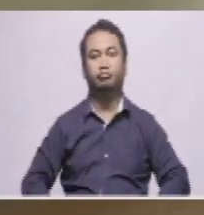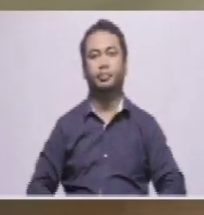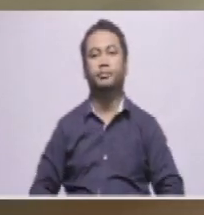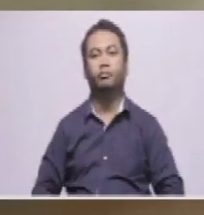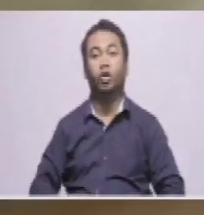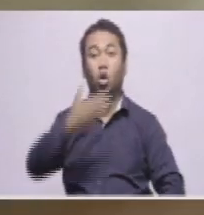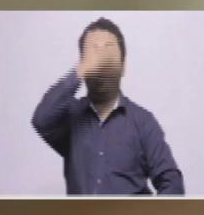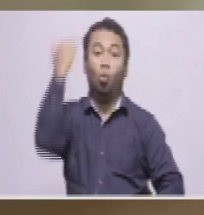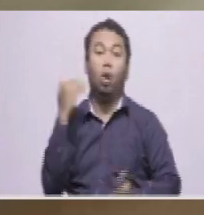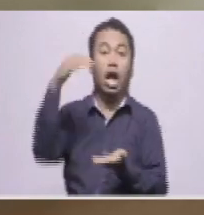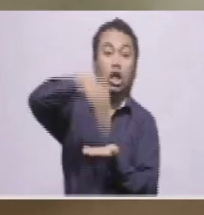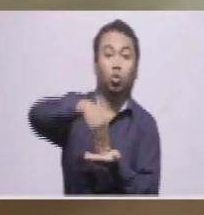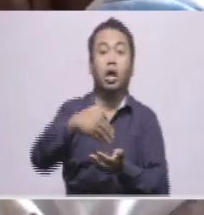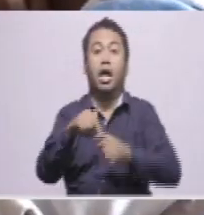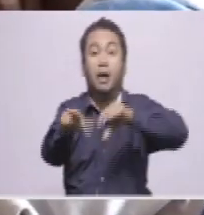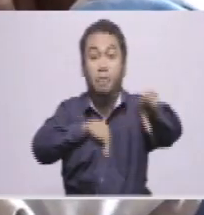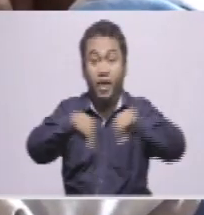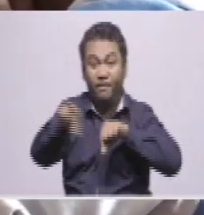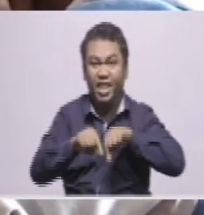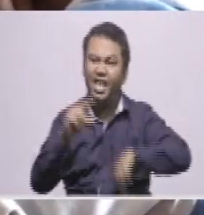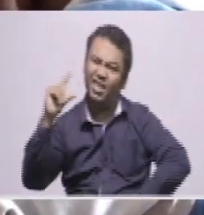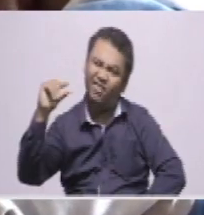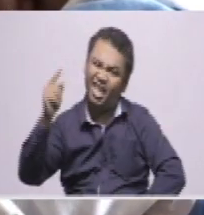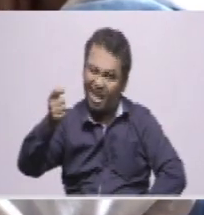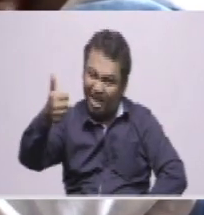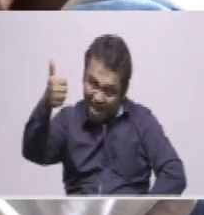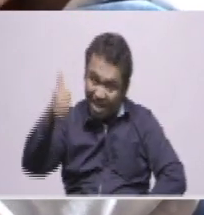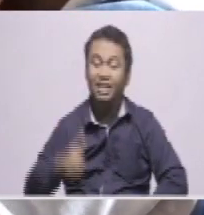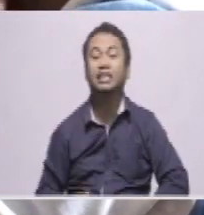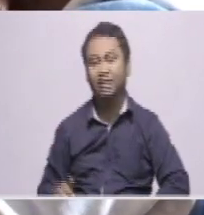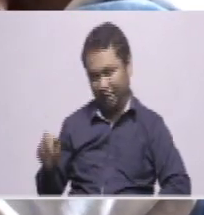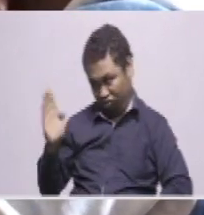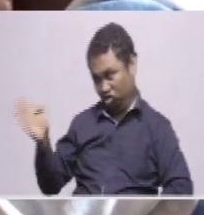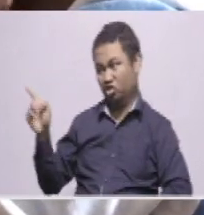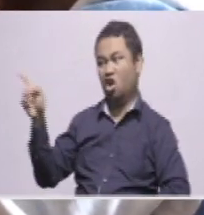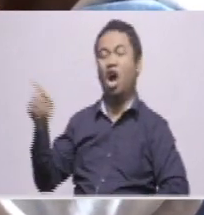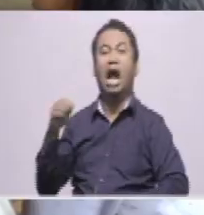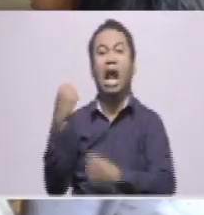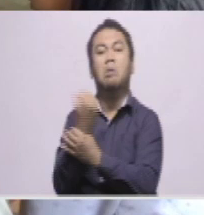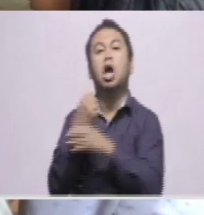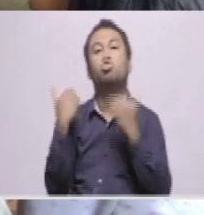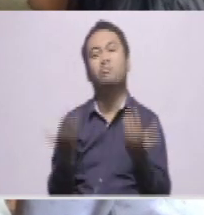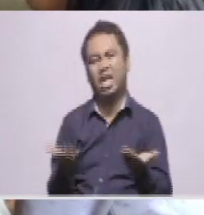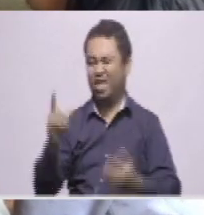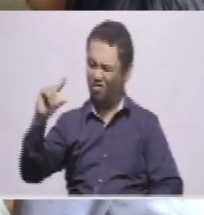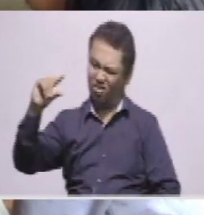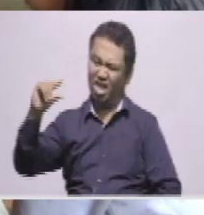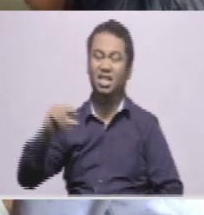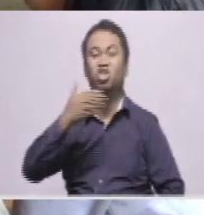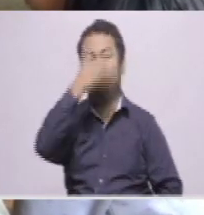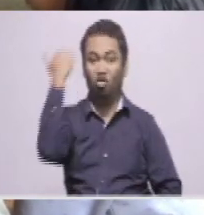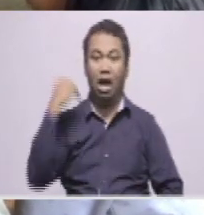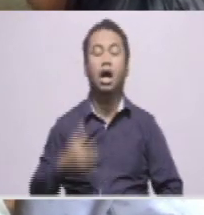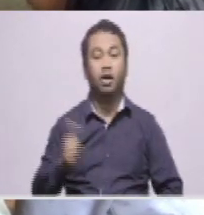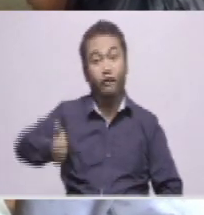Ambany ny tanan'ireo mpifidy tonga any Andatsabato raha nihita teto amin'ny birao mpifidianana eto amin'ny lycée agricole Ambatobe nitondra